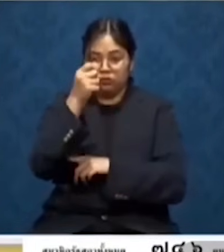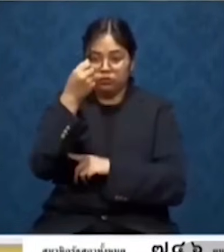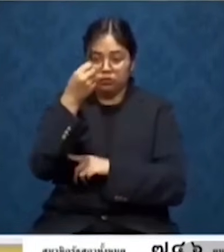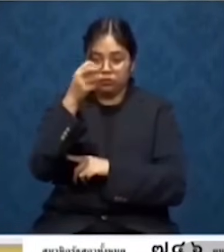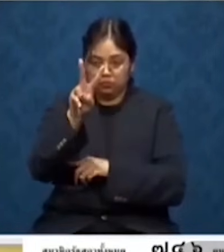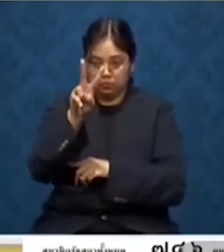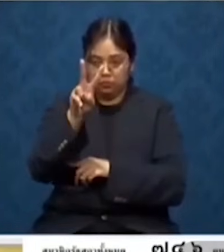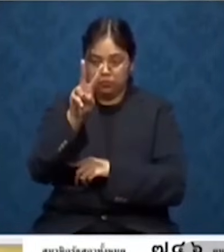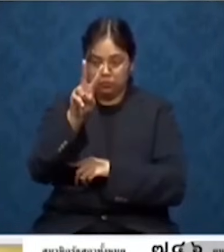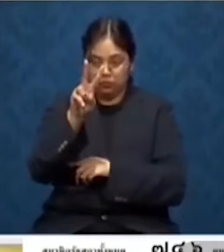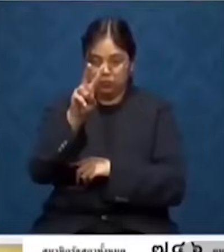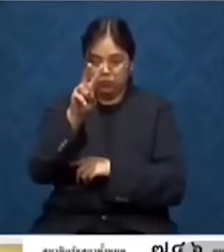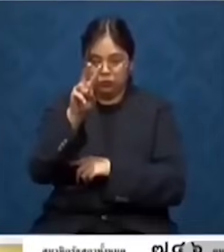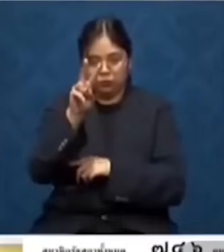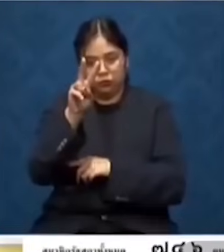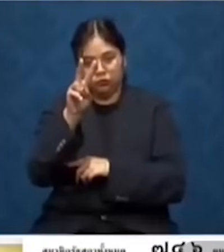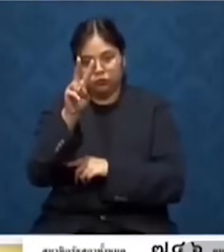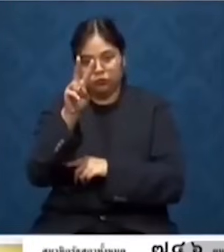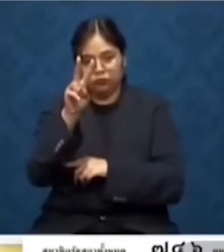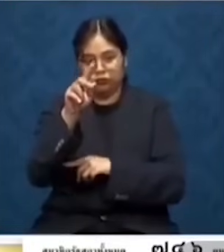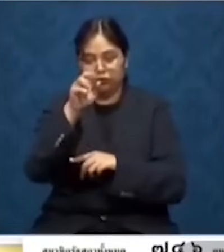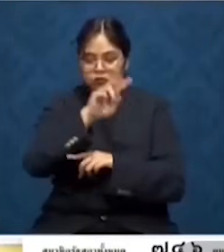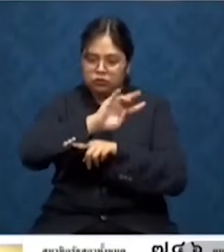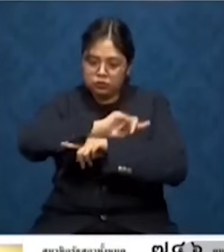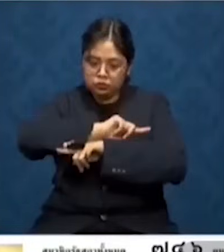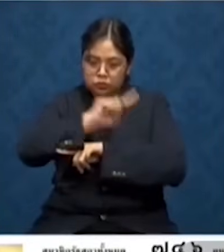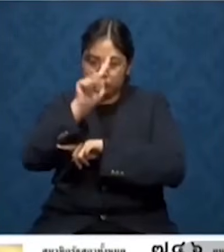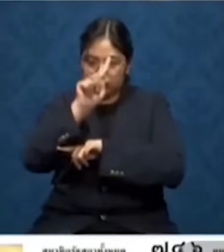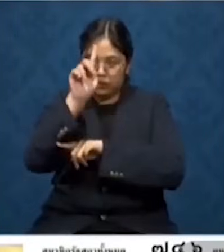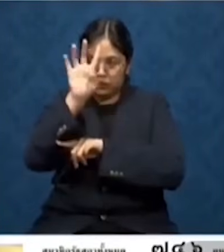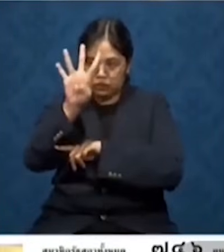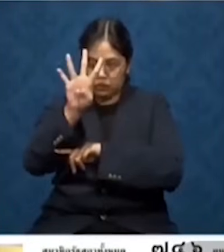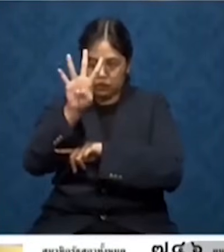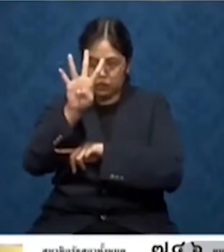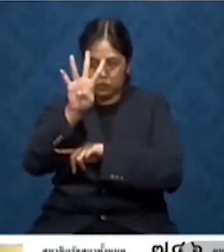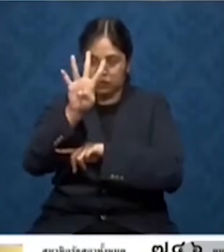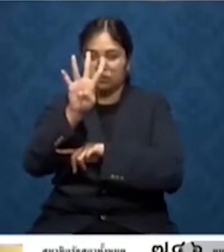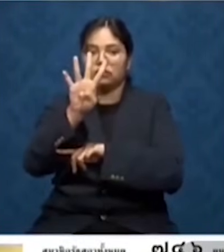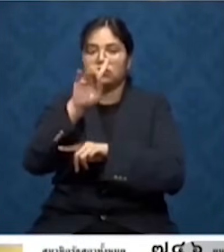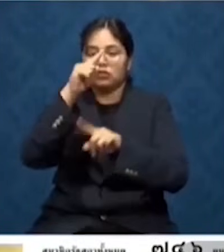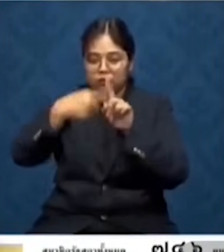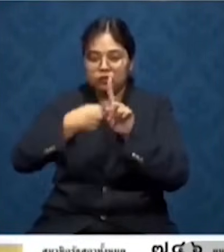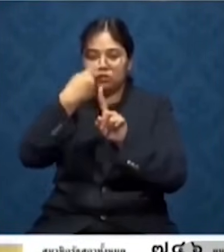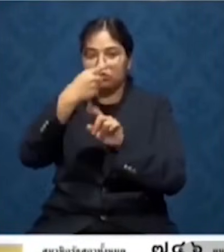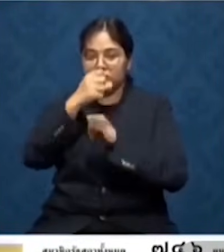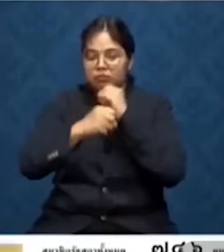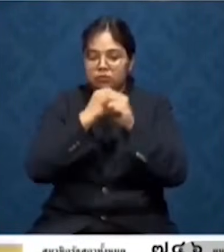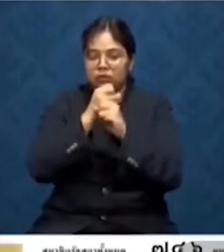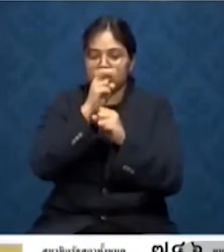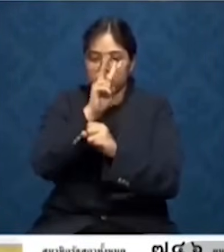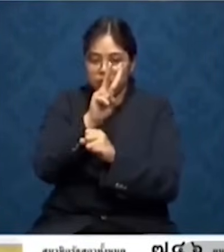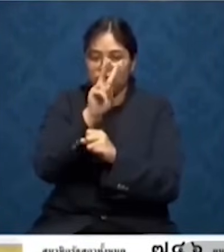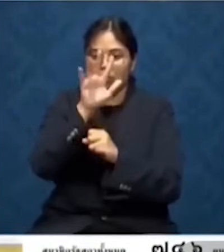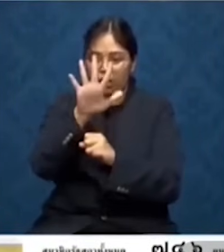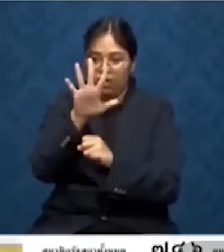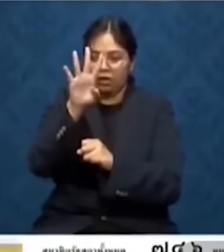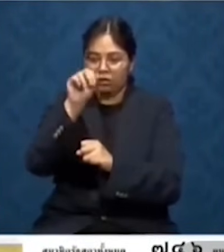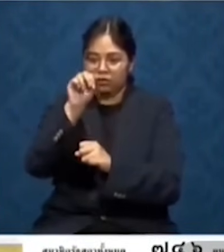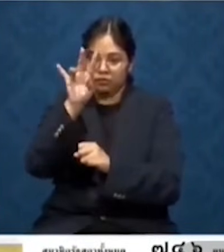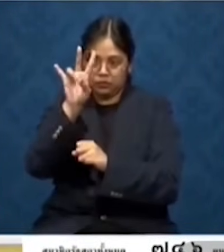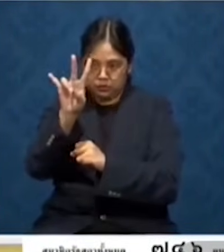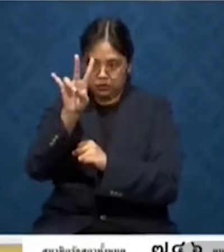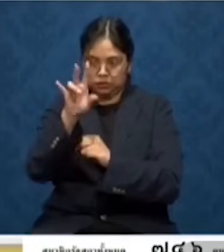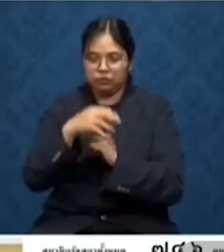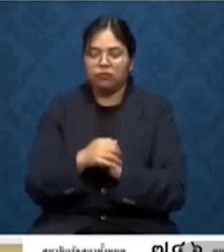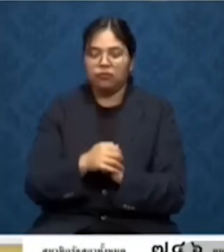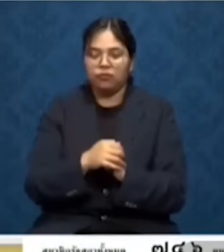จนถึง4มกราคม2017เป็นเวลาเกือบ3ปีหลังจ